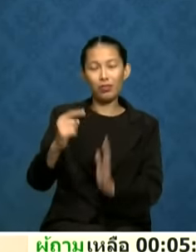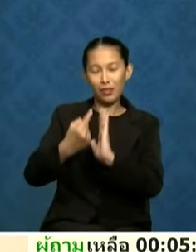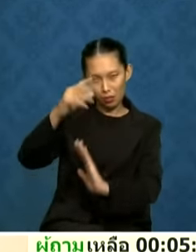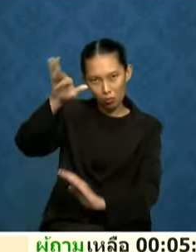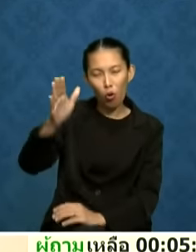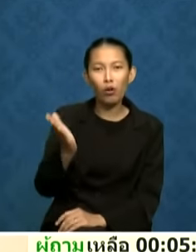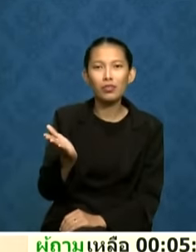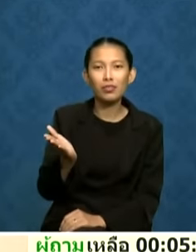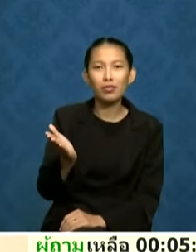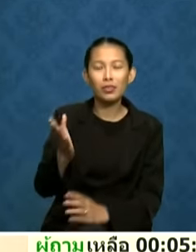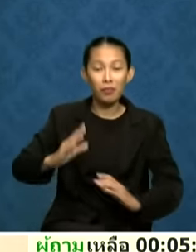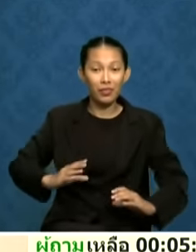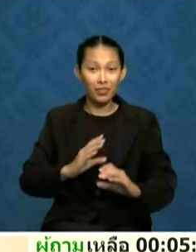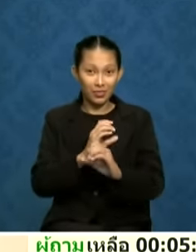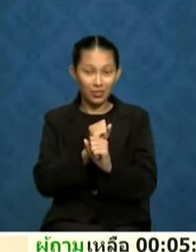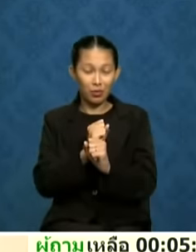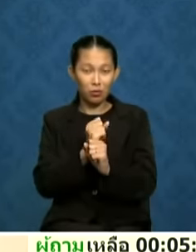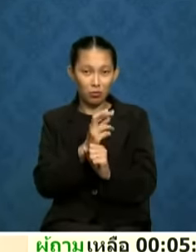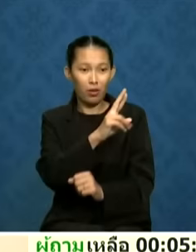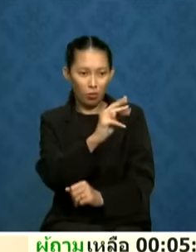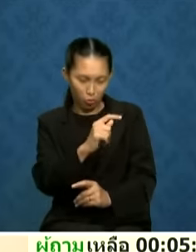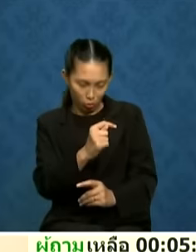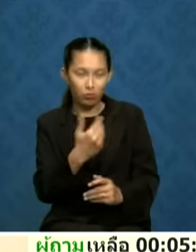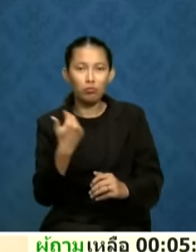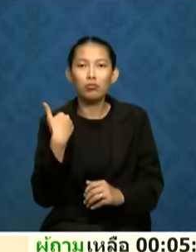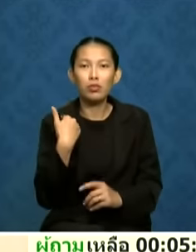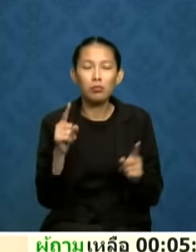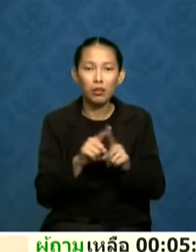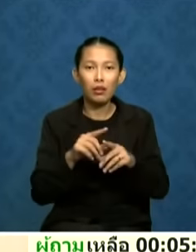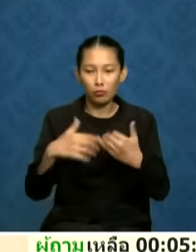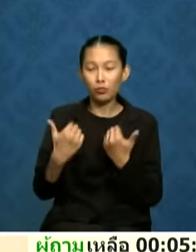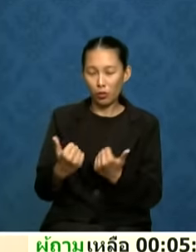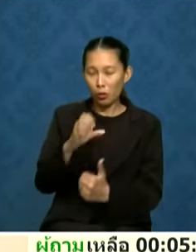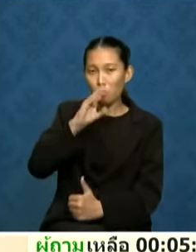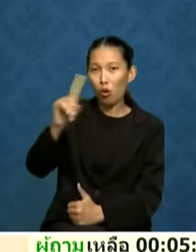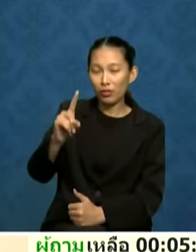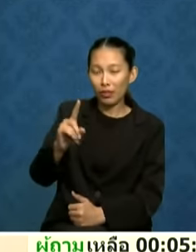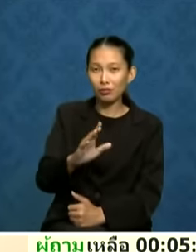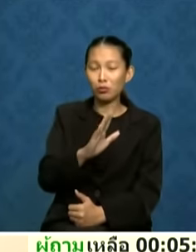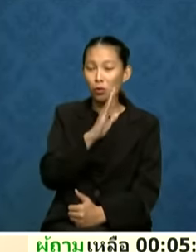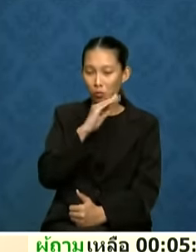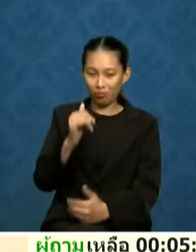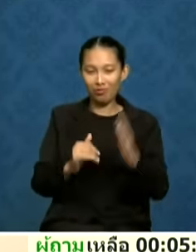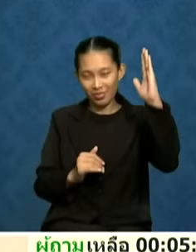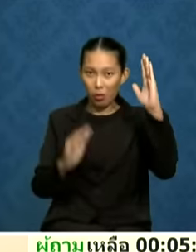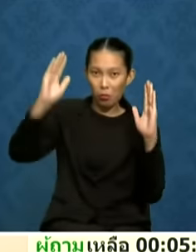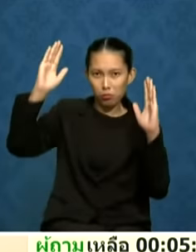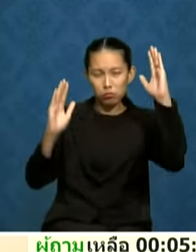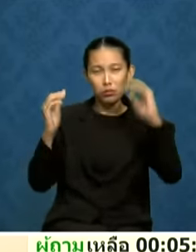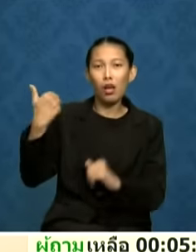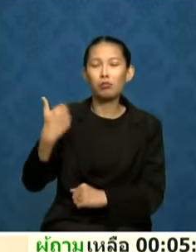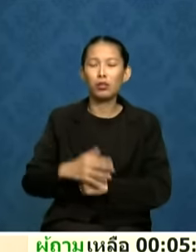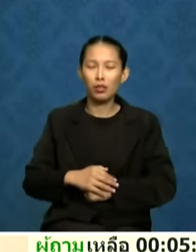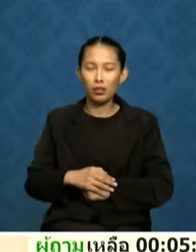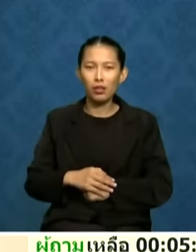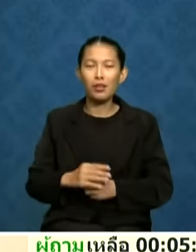ก่อนสรุปวาถ้าเกว่าอัวบ้างที่นี่ก็ถึได้บอกวาเดี๋วทงนี้เขาก็จะลกปะท Wishครั